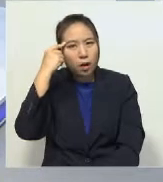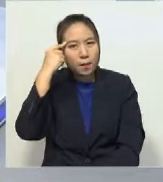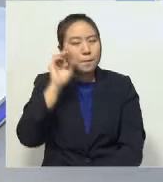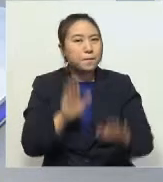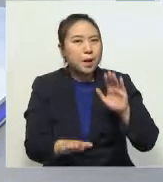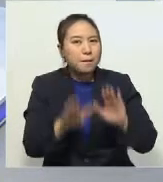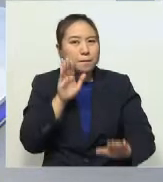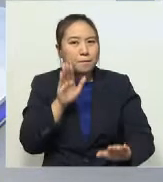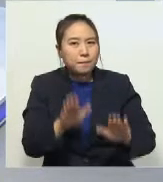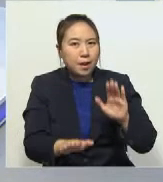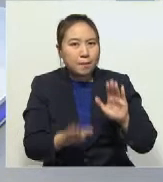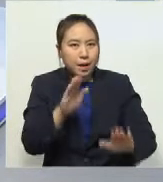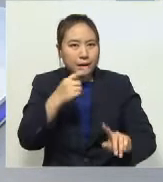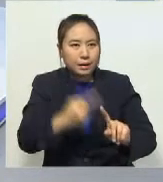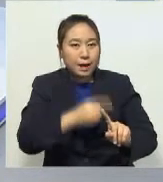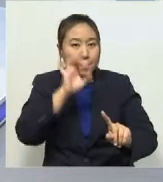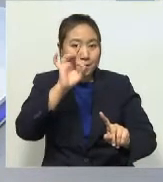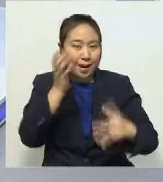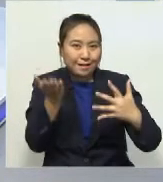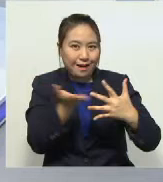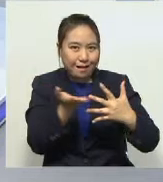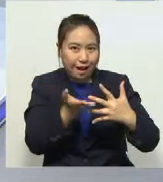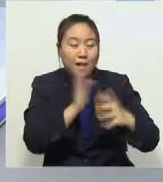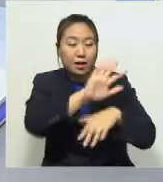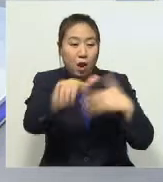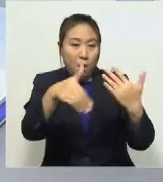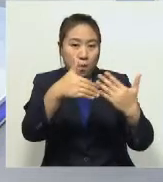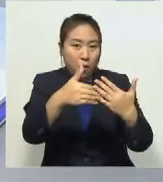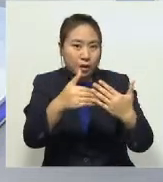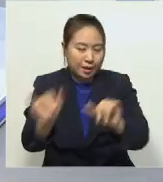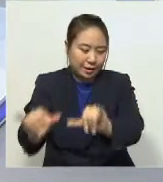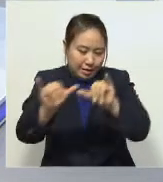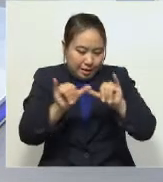มาณช่วงกลางเดือนสิงหาคมนี้ค่ะชาวบ้านทั้งหมดก็อาจจะสามารถ